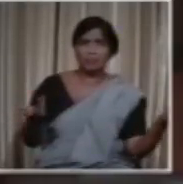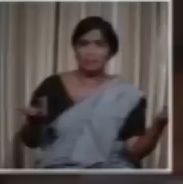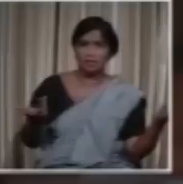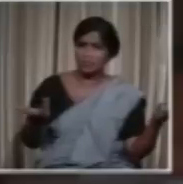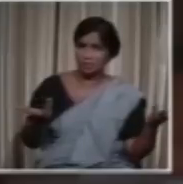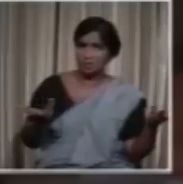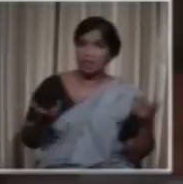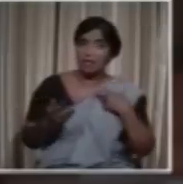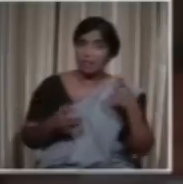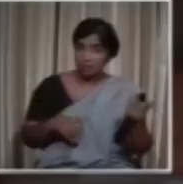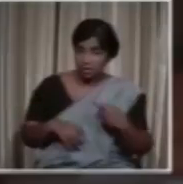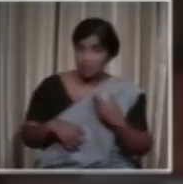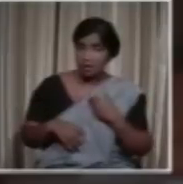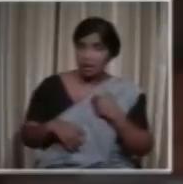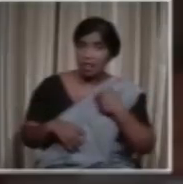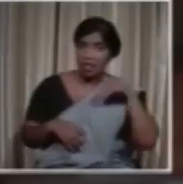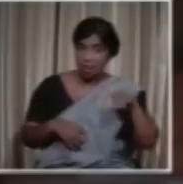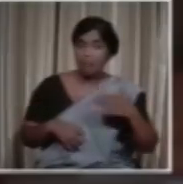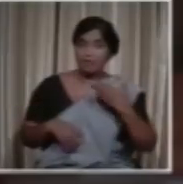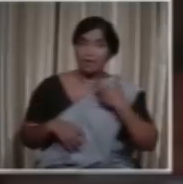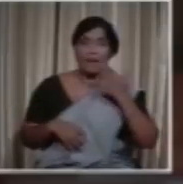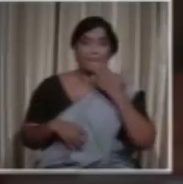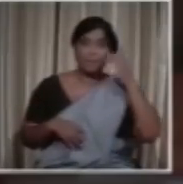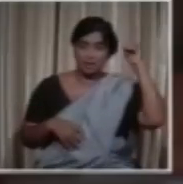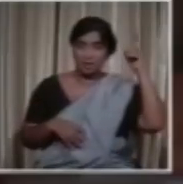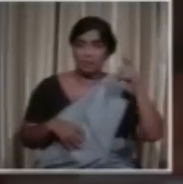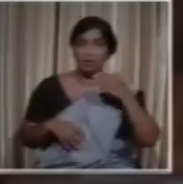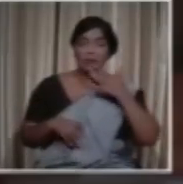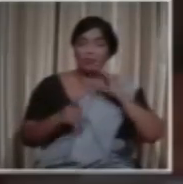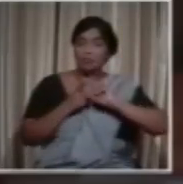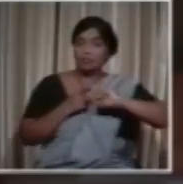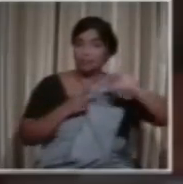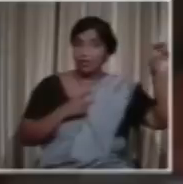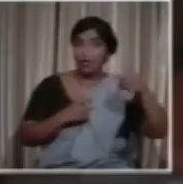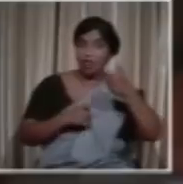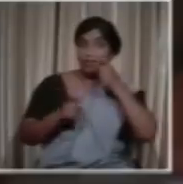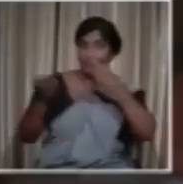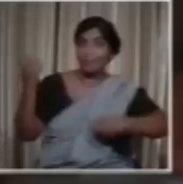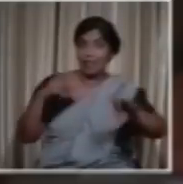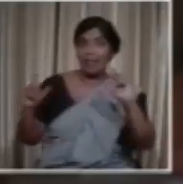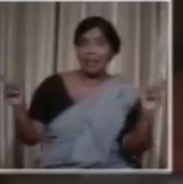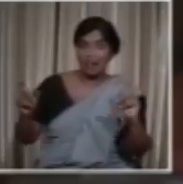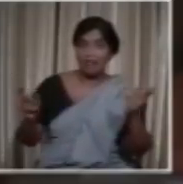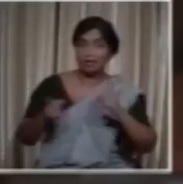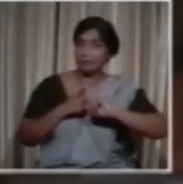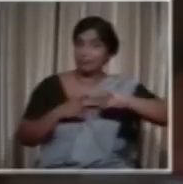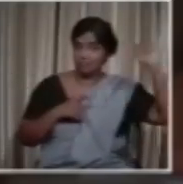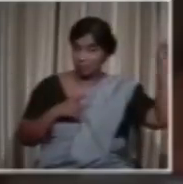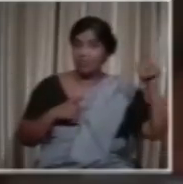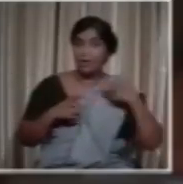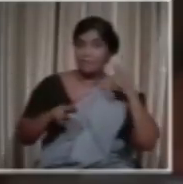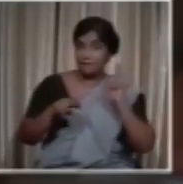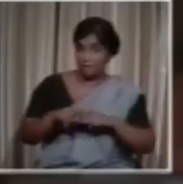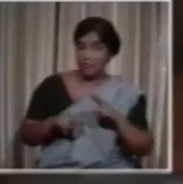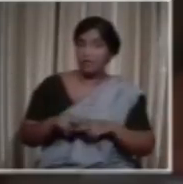ඒ දවසේ මගේ දරුවා ඇමරිකාවේ ඒ දරුවට යවනවා අපේ හොඳ මිනිස්සු අපේ නෑයෝ අපේ යාළුවෝ